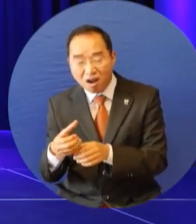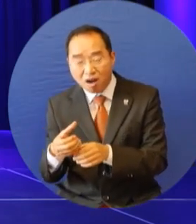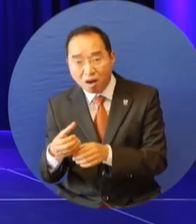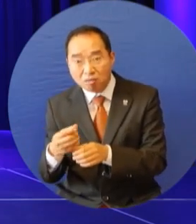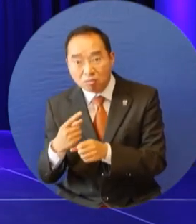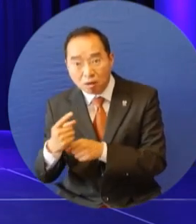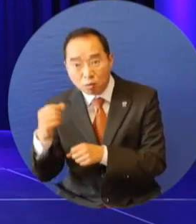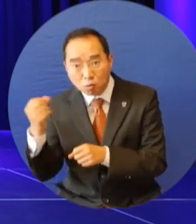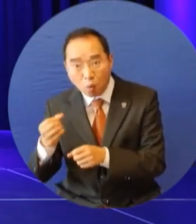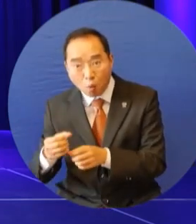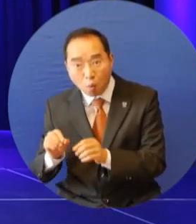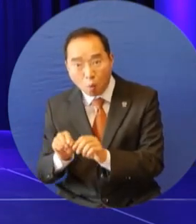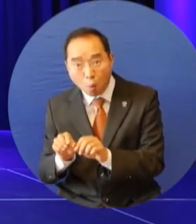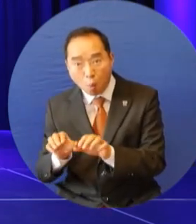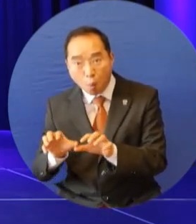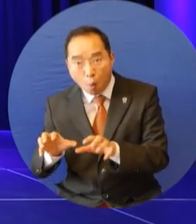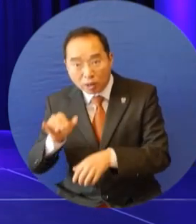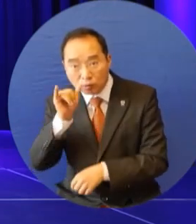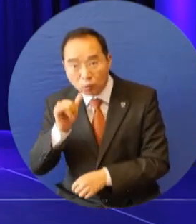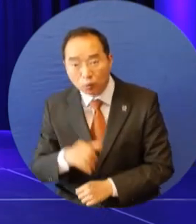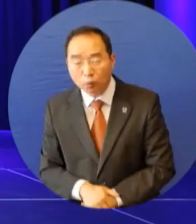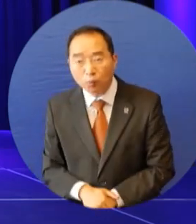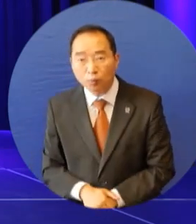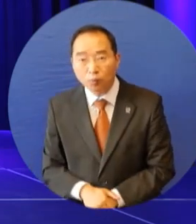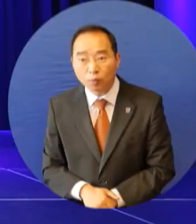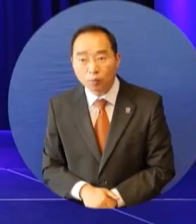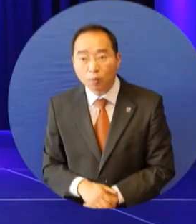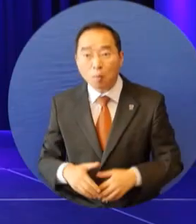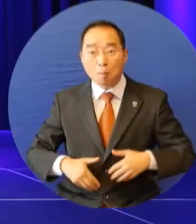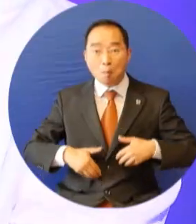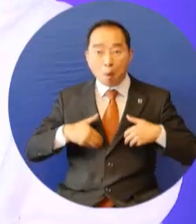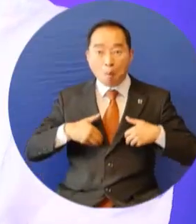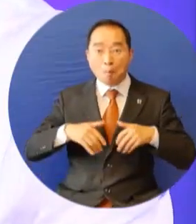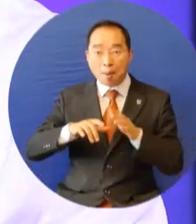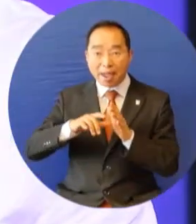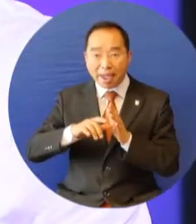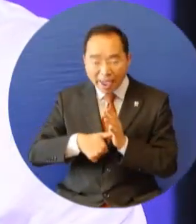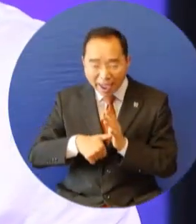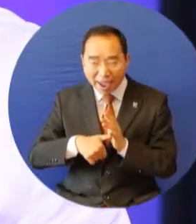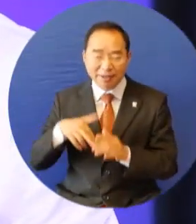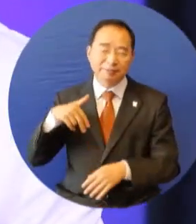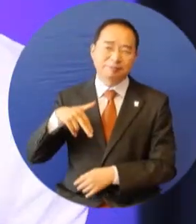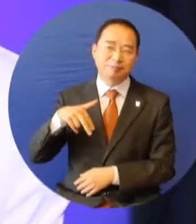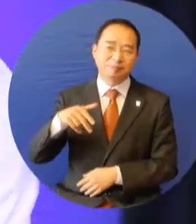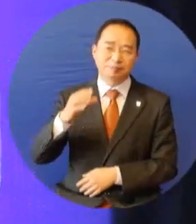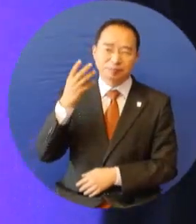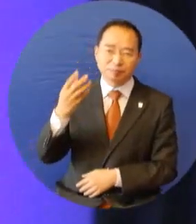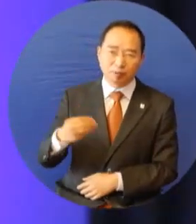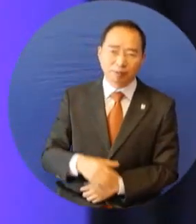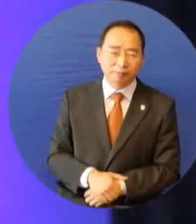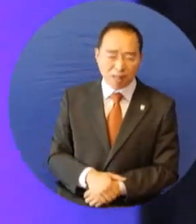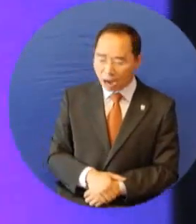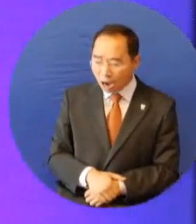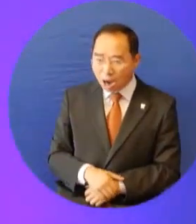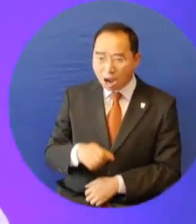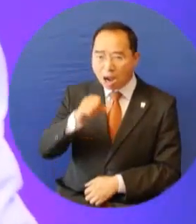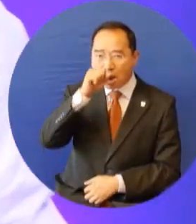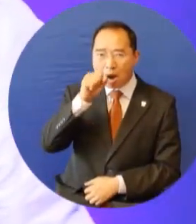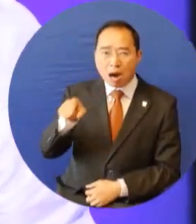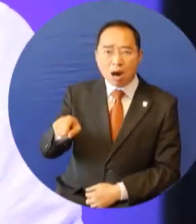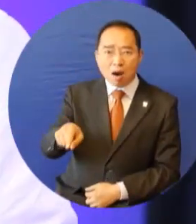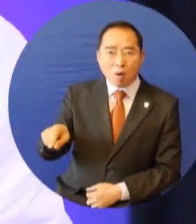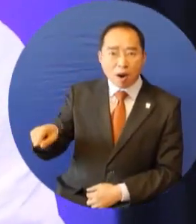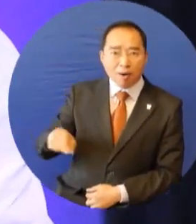나고 막 이렇게 되거든. 겨울에 얼어 죽은 것 같지만 다시 또 태어나고 막. 이렇게 봄에 이게 막 확 퍼질 때